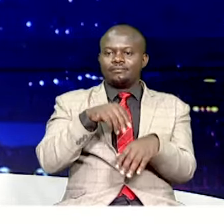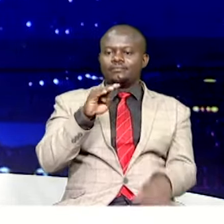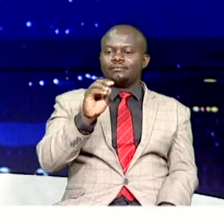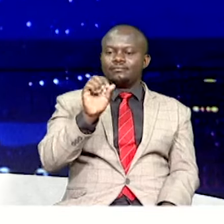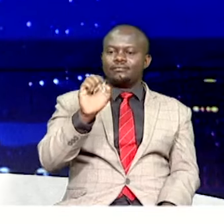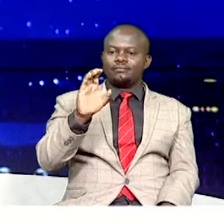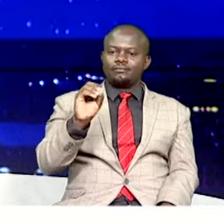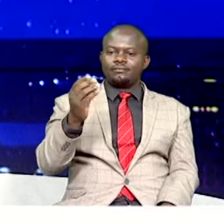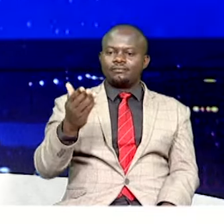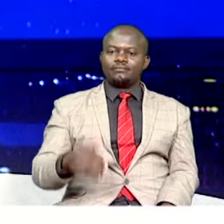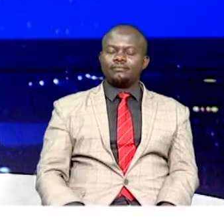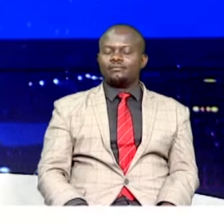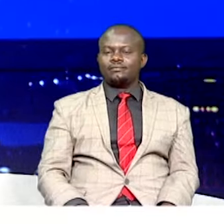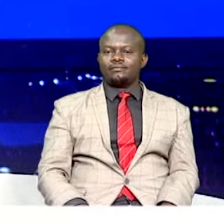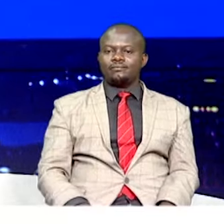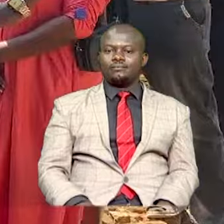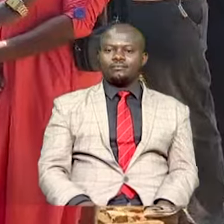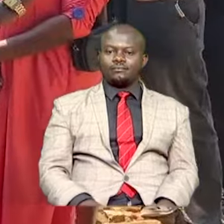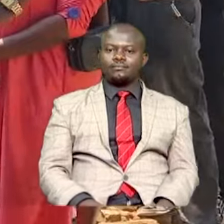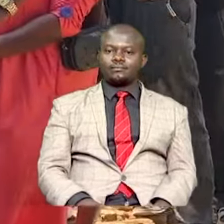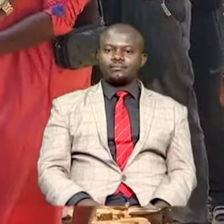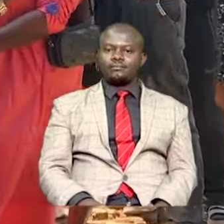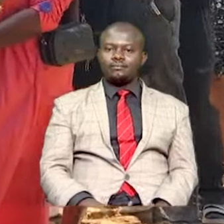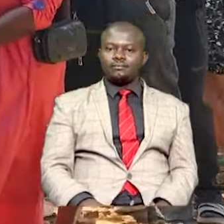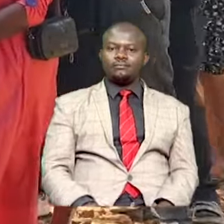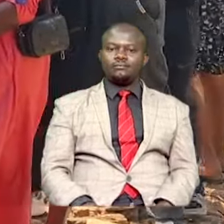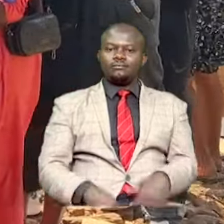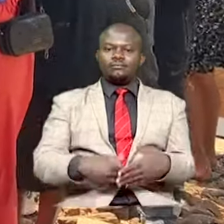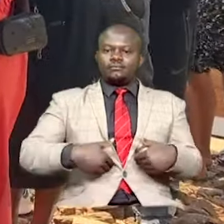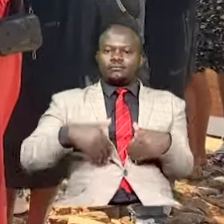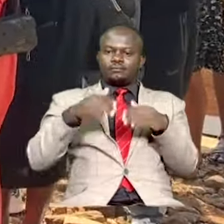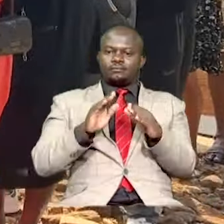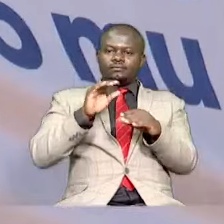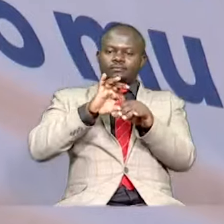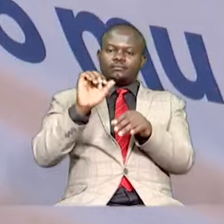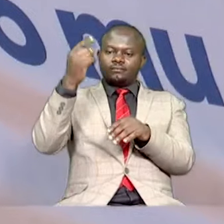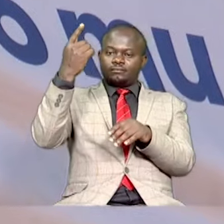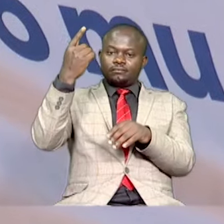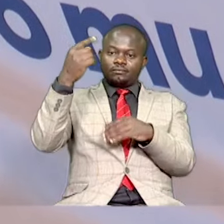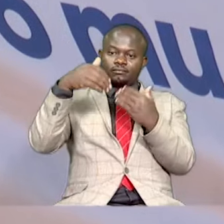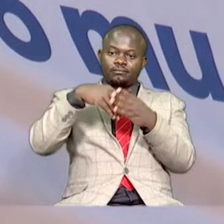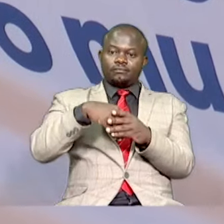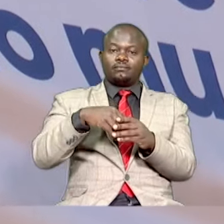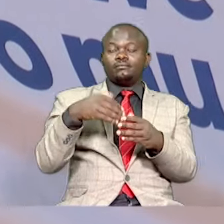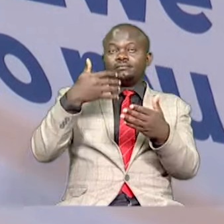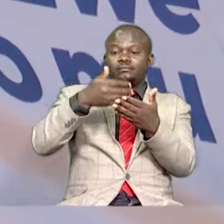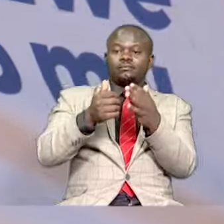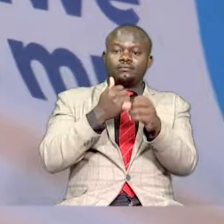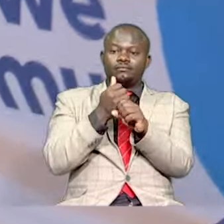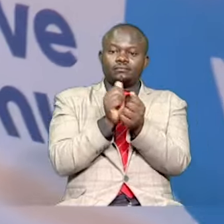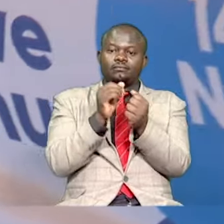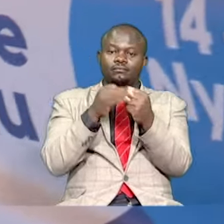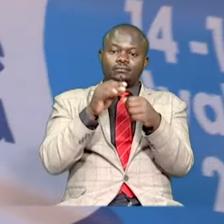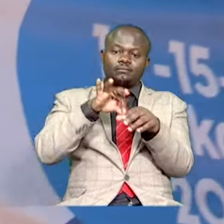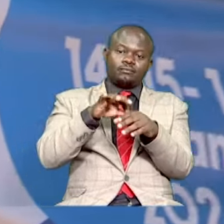Kwizera arakomeza n'ibindi kuri iyi nkuru. Muri abasore n'inkumi batoye ku nshuro ya mbere barimo abari batarageza imyaka 18 matora